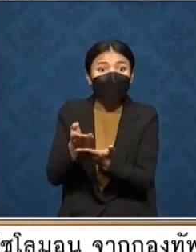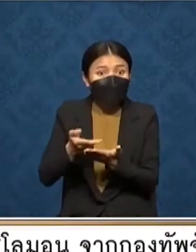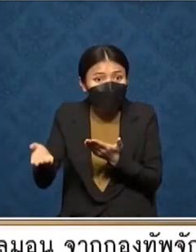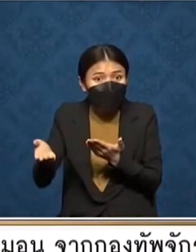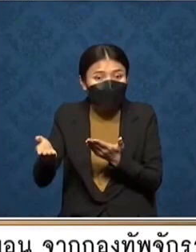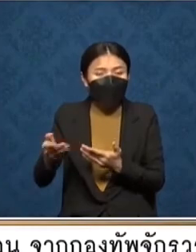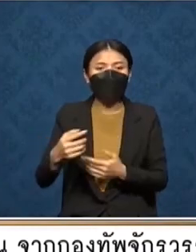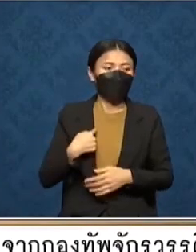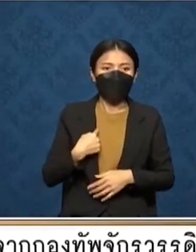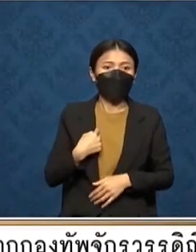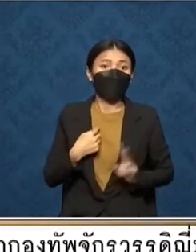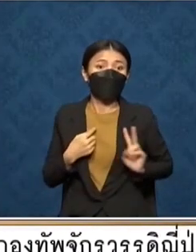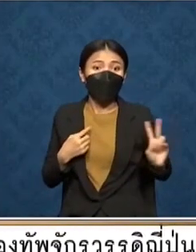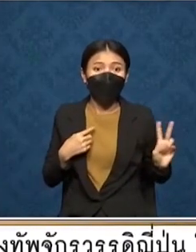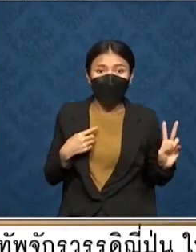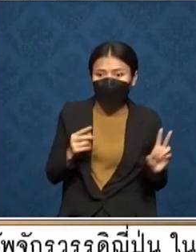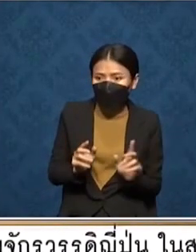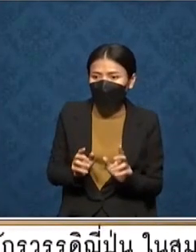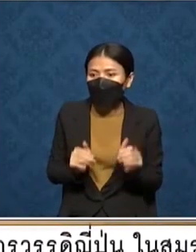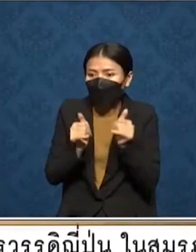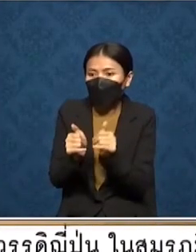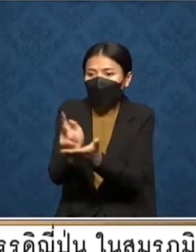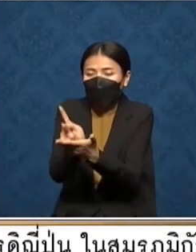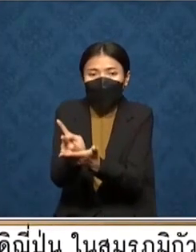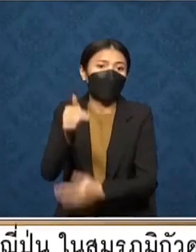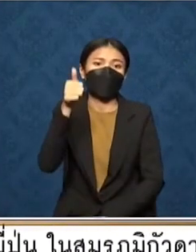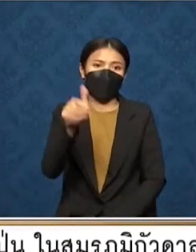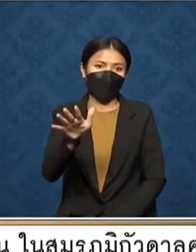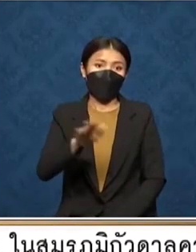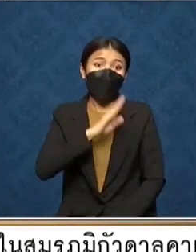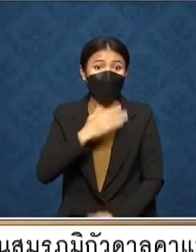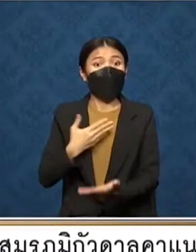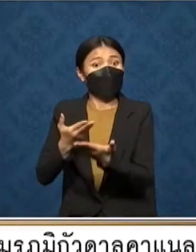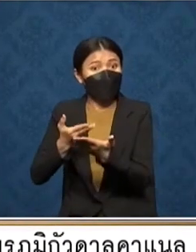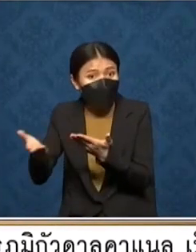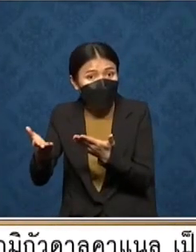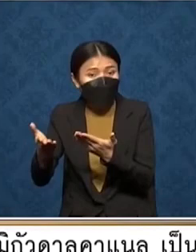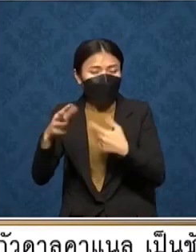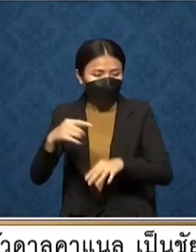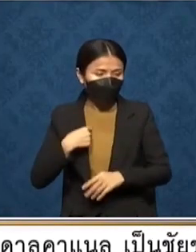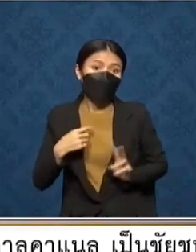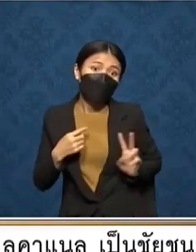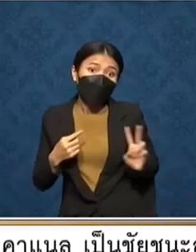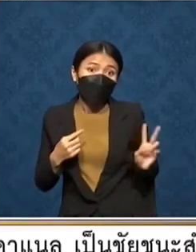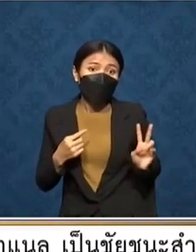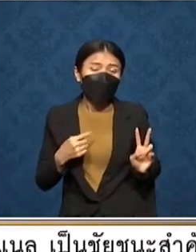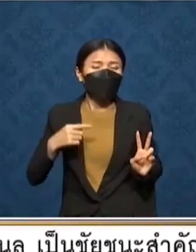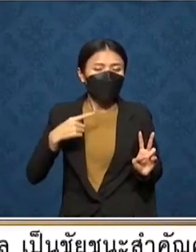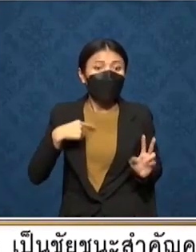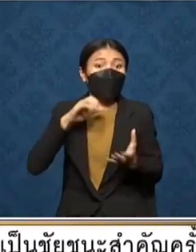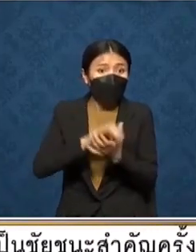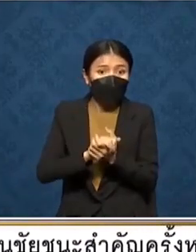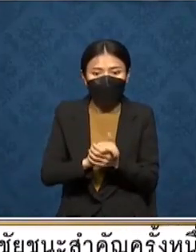ได้แล้วล่ะไม่ใช่ว่าจะสั่งซ้ายหันขวาหันแล้วคุณต้องทำกับฉันทุกอย่างฉันเอาอย่างนี้คงไม่แล้วผมคิดอย่างนั้น